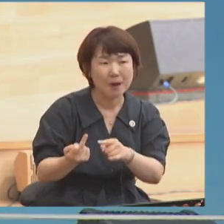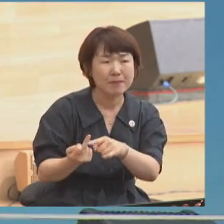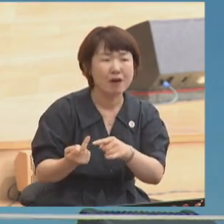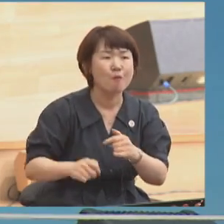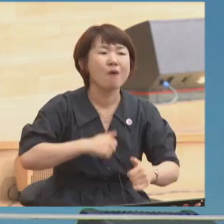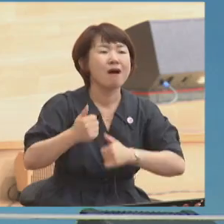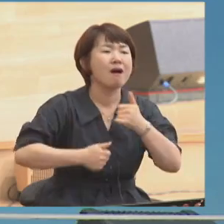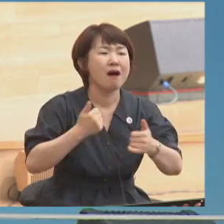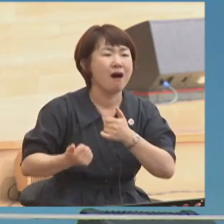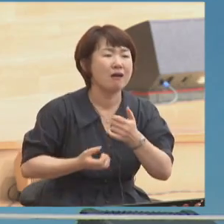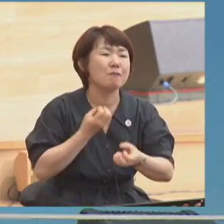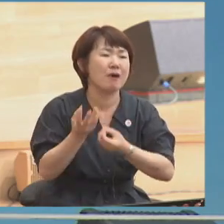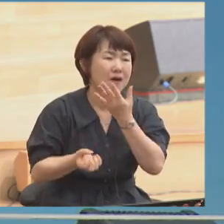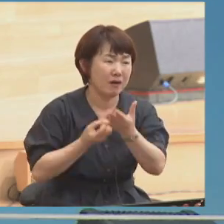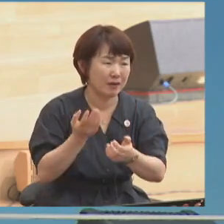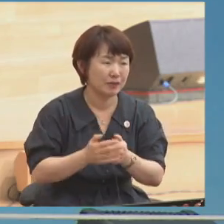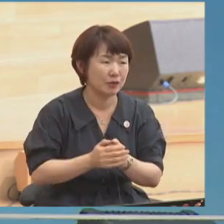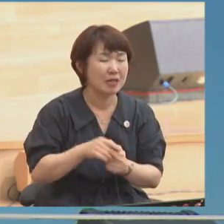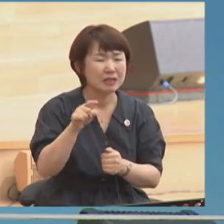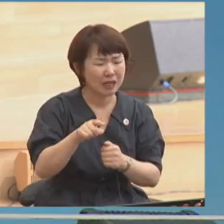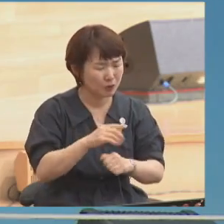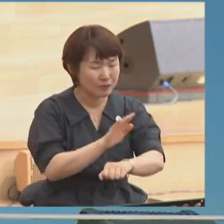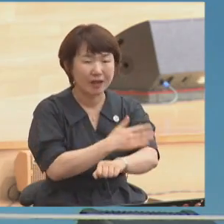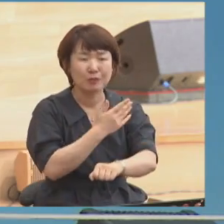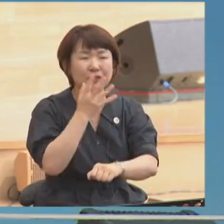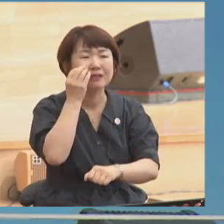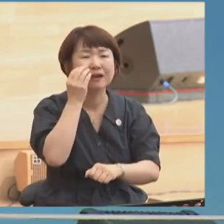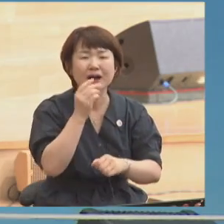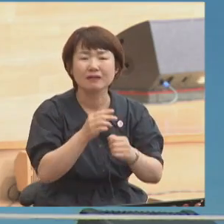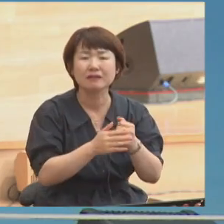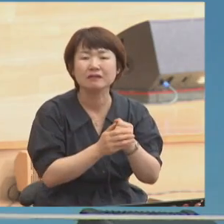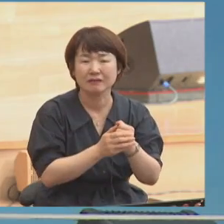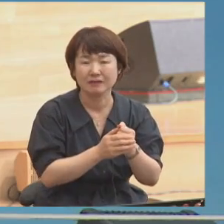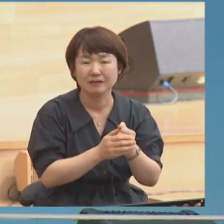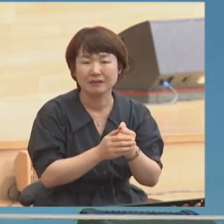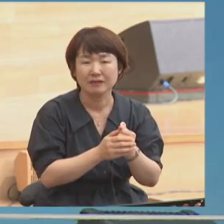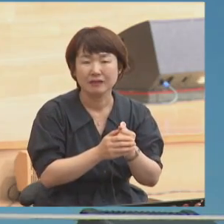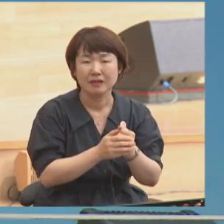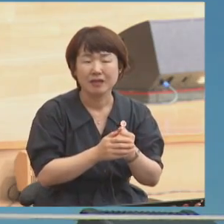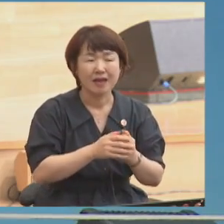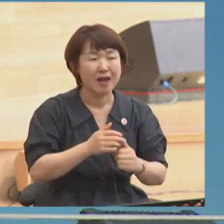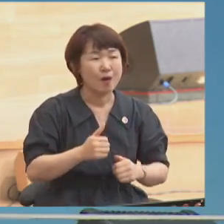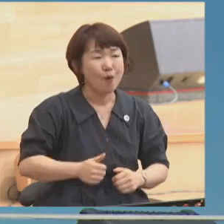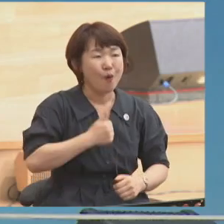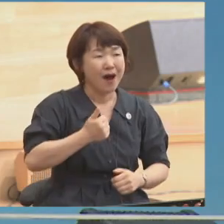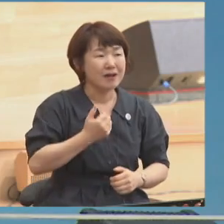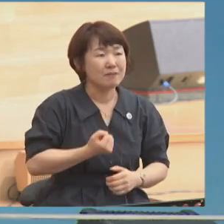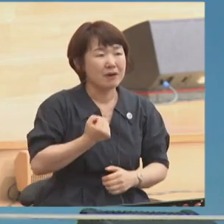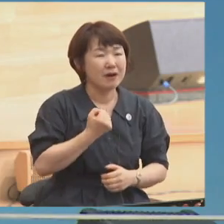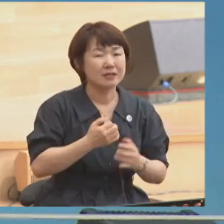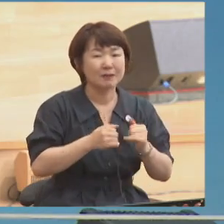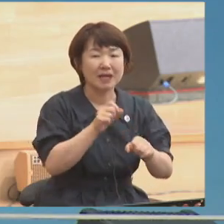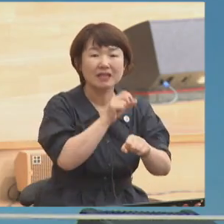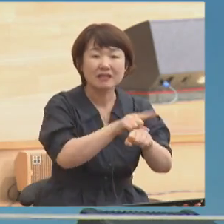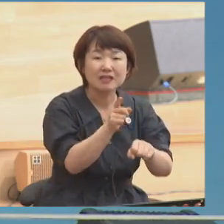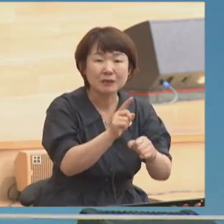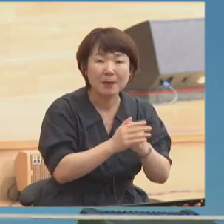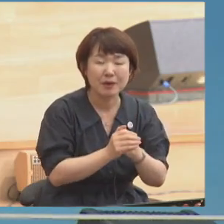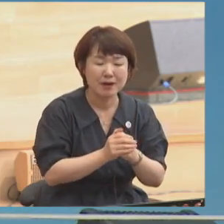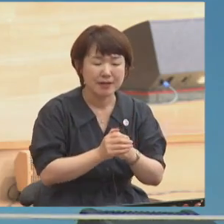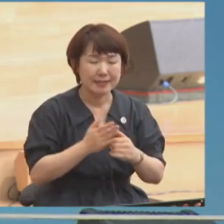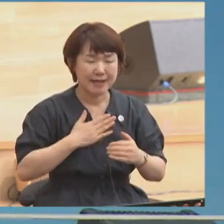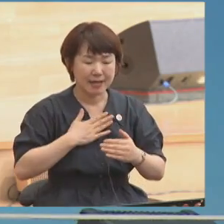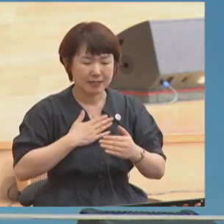거예요. 이게 이상한 원리예요. 이상하게 분을 품고 있는 사람은요, 이 특징이 뭐냐면 겹겹이